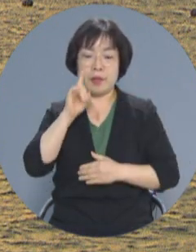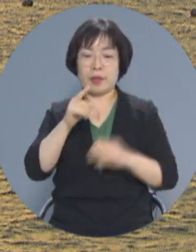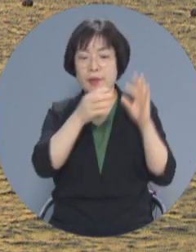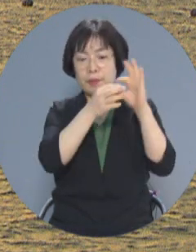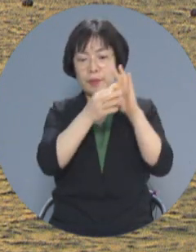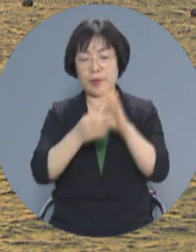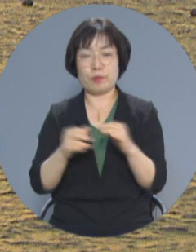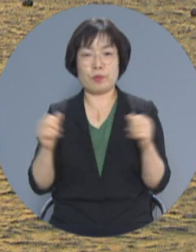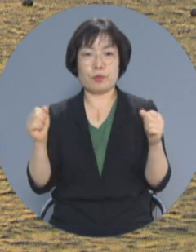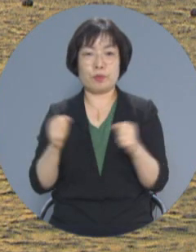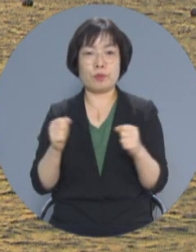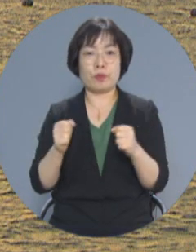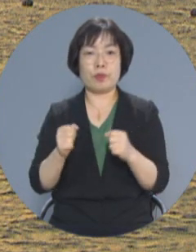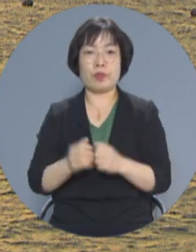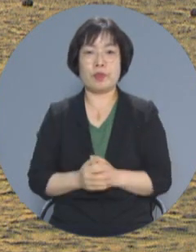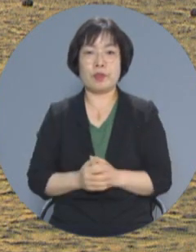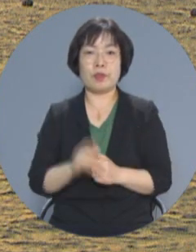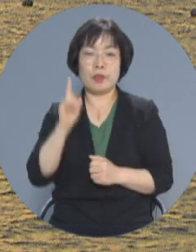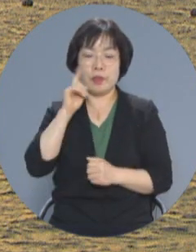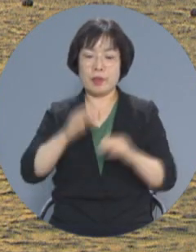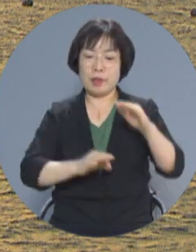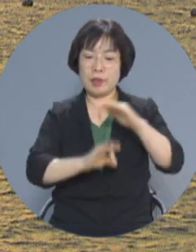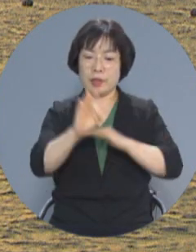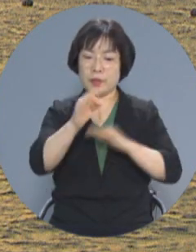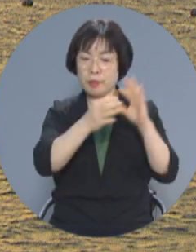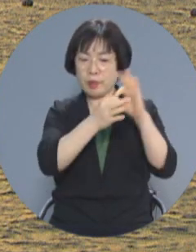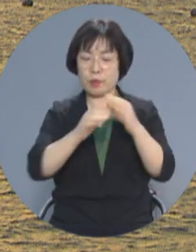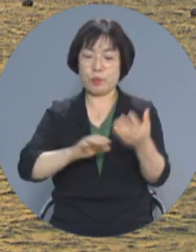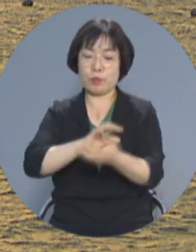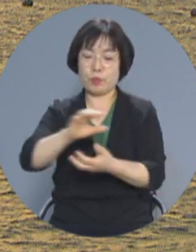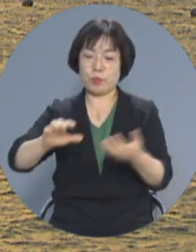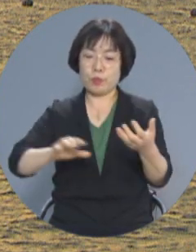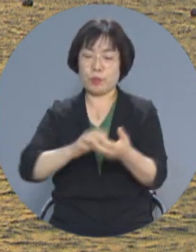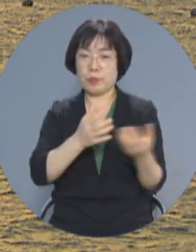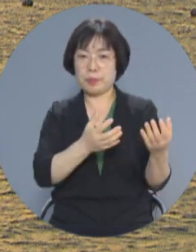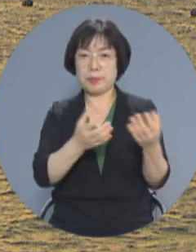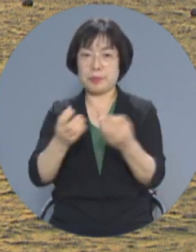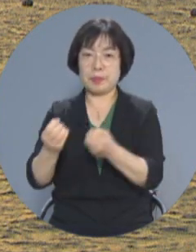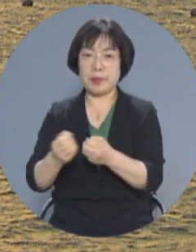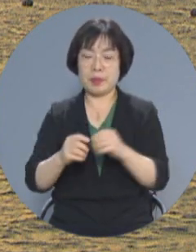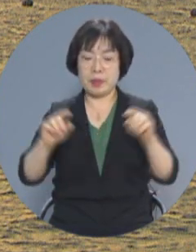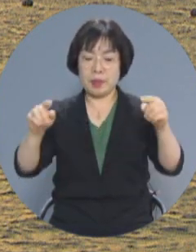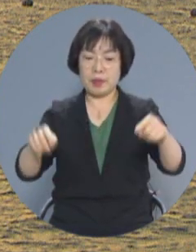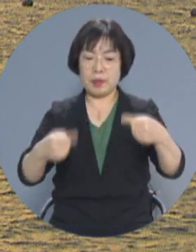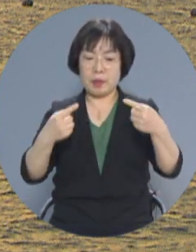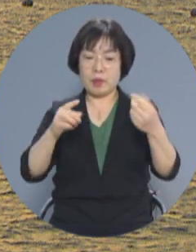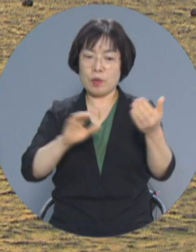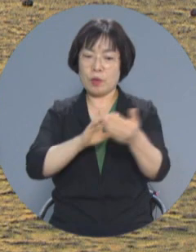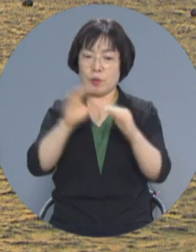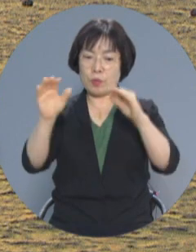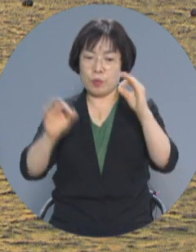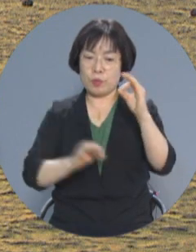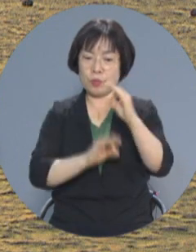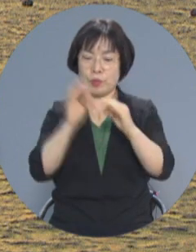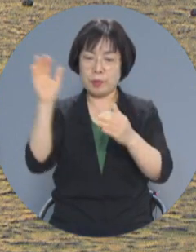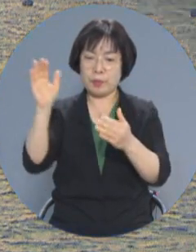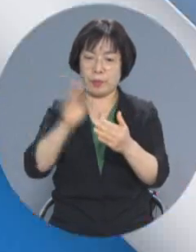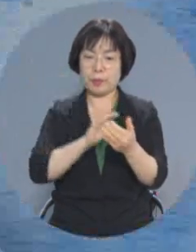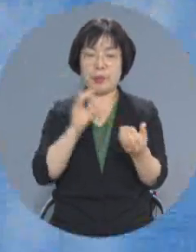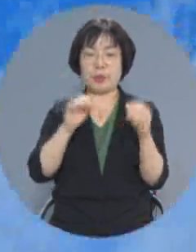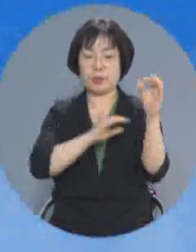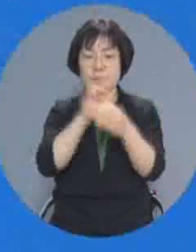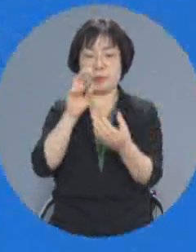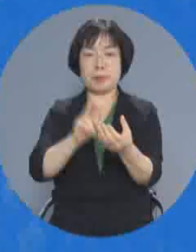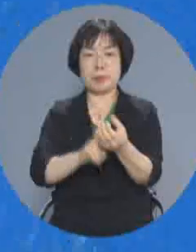죽겠습니다 은애 이른 아침부터 구름이 많이 낄 예정이라 새해 첫 해는 구름에 가릴 가능성도 있겠습니다